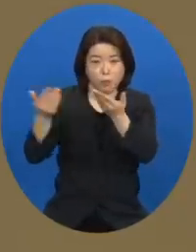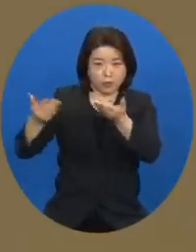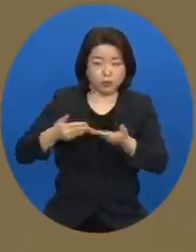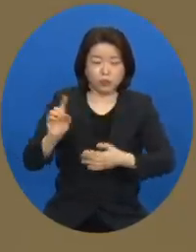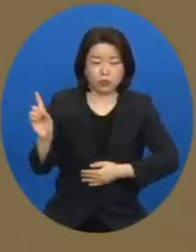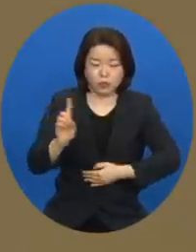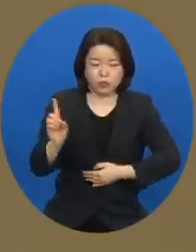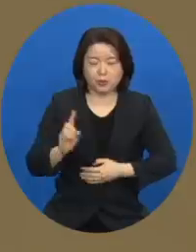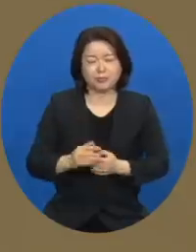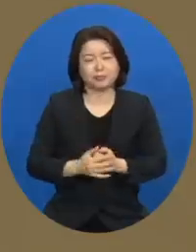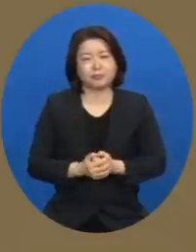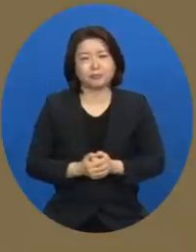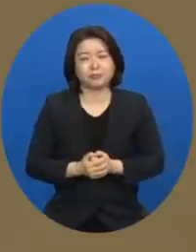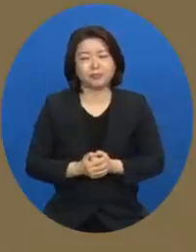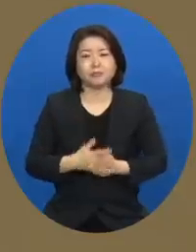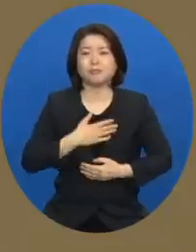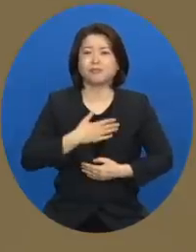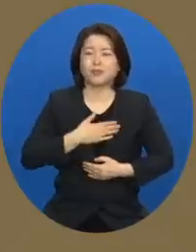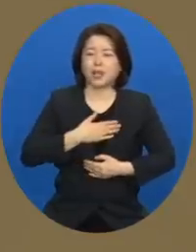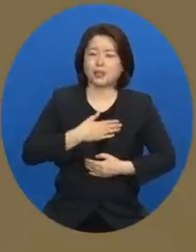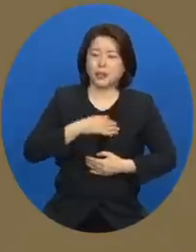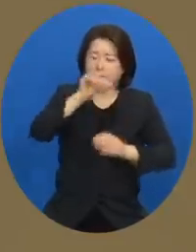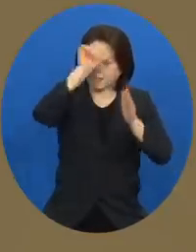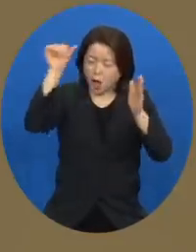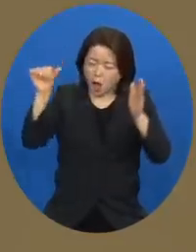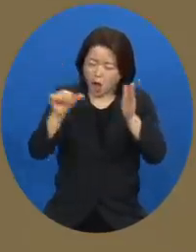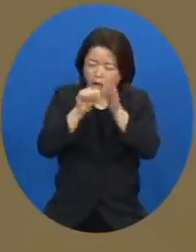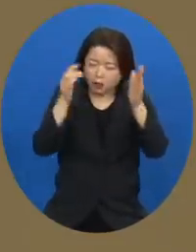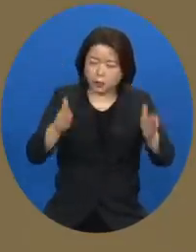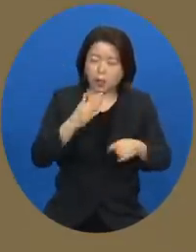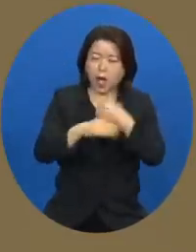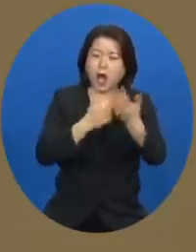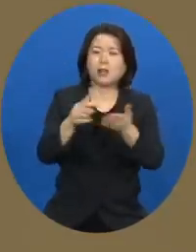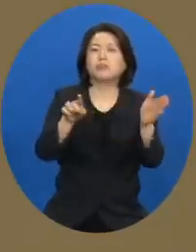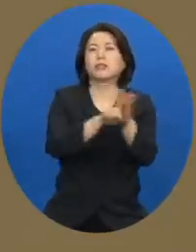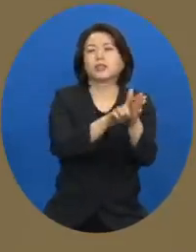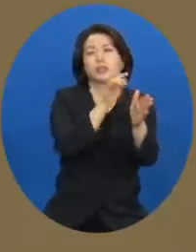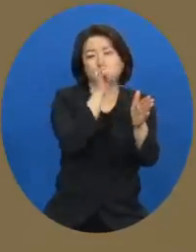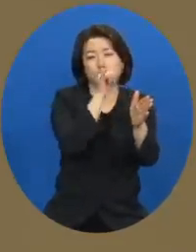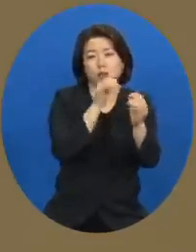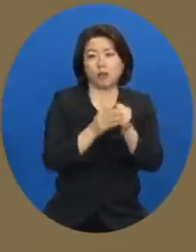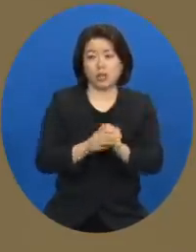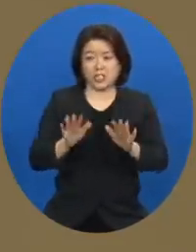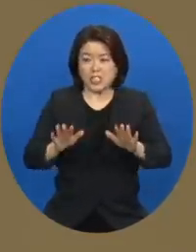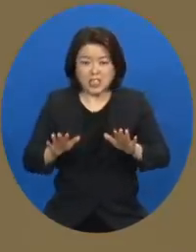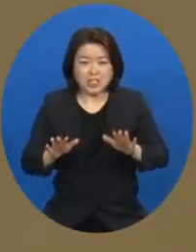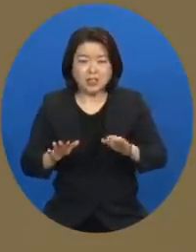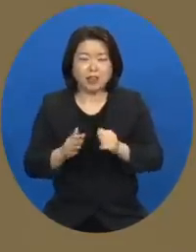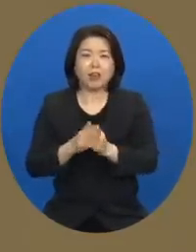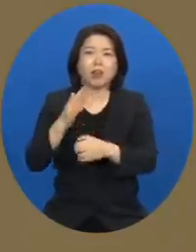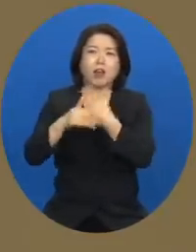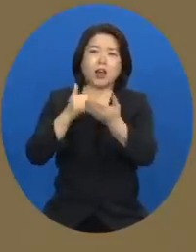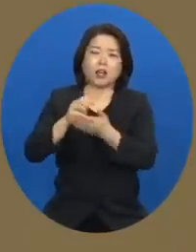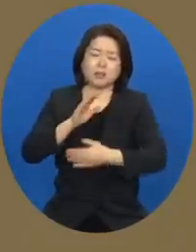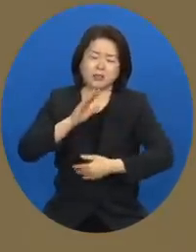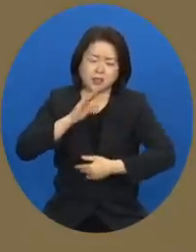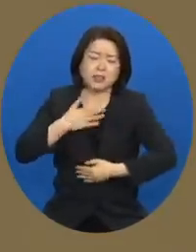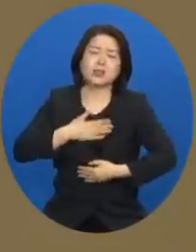하셨습니다. 나는 평생 동안 하나님을 믿었지만 이제야 그분을 알 것